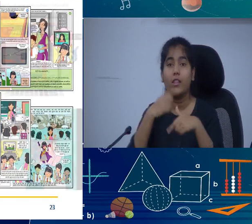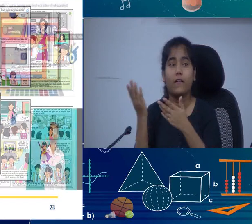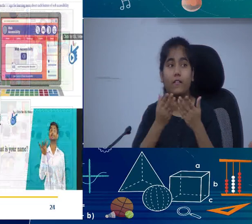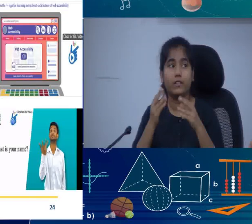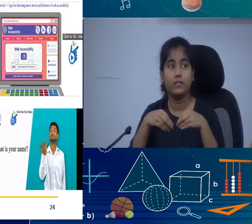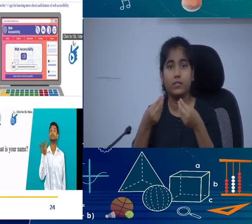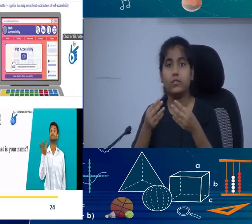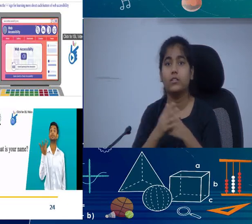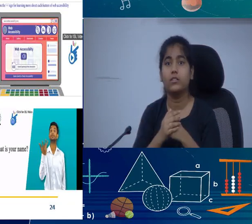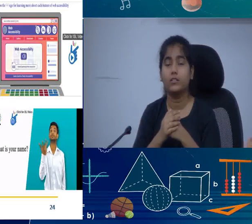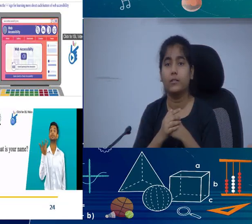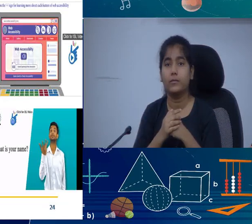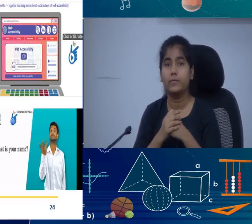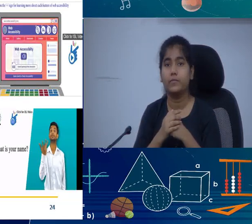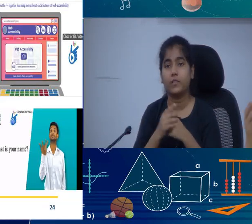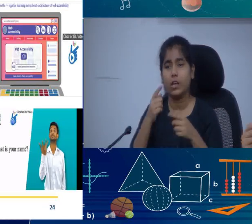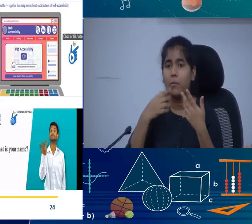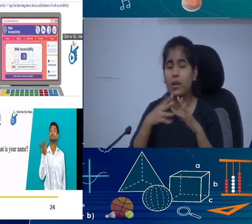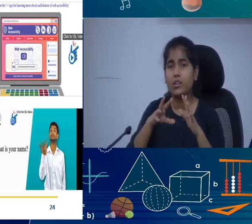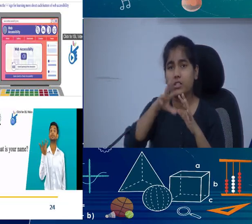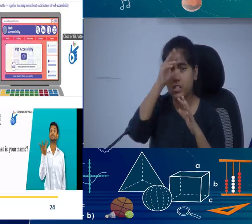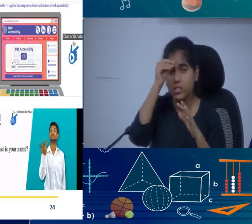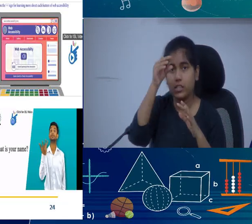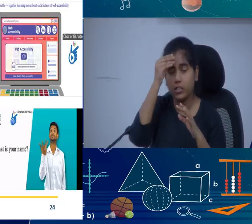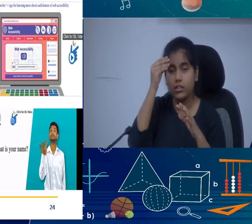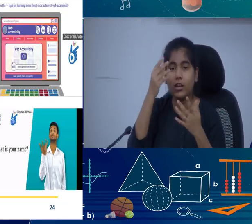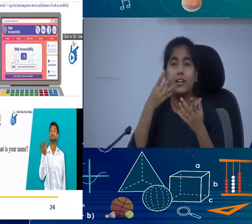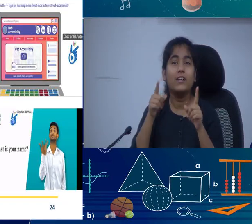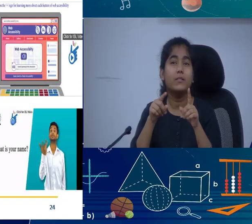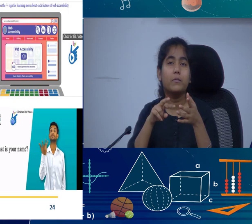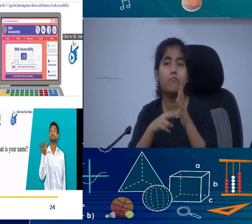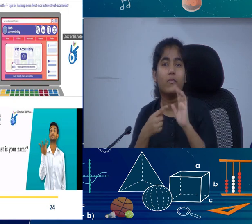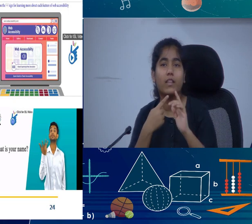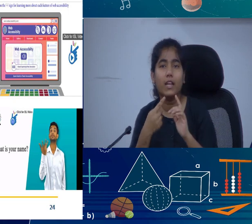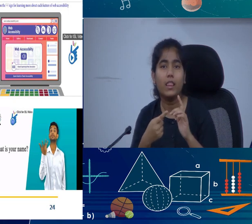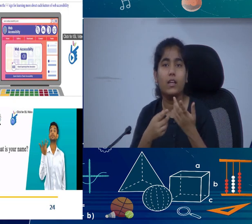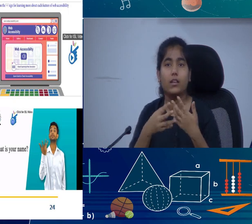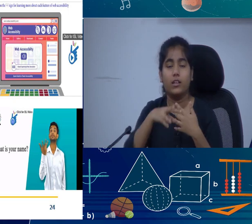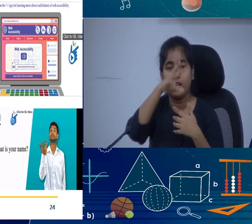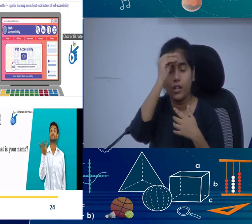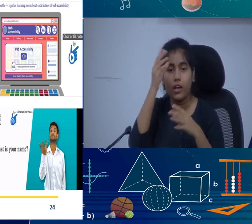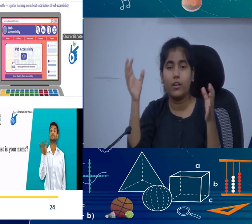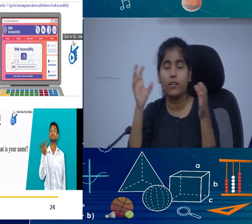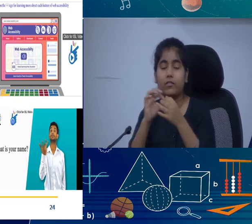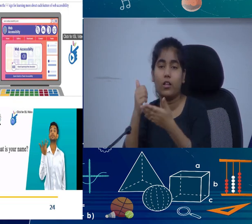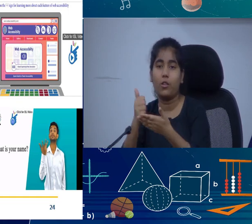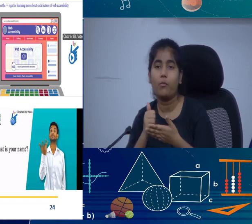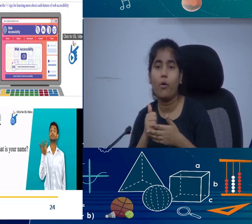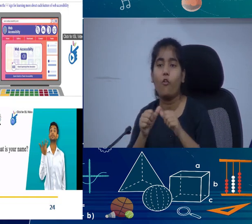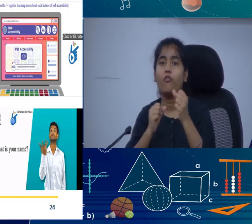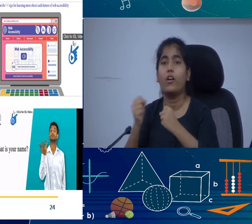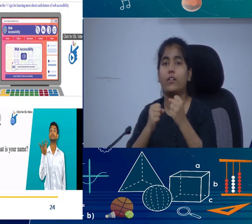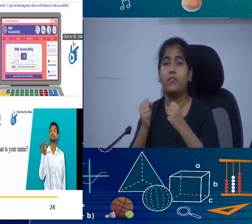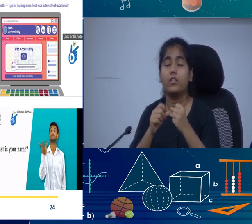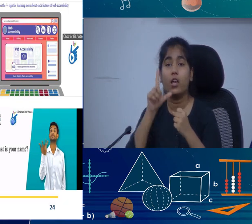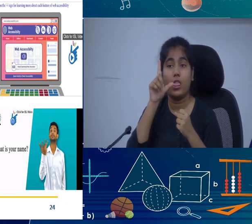इस कॉमिक को इंजॉय करेंगे. और नेक्स्ट जो इसके अंदर हमने एक फैसिलिटी दी है वो एक है कि जो आपने सीखा, जिसको